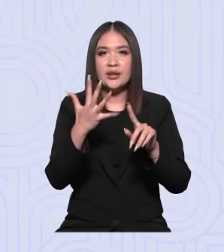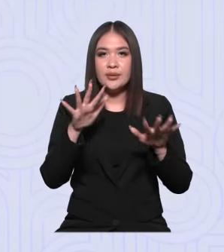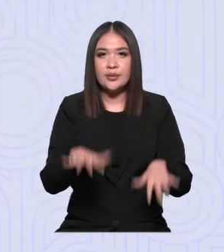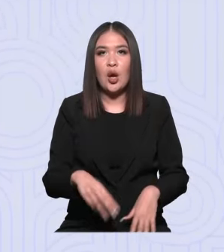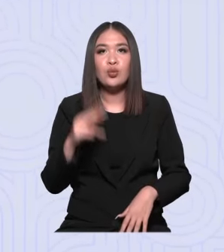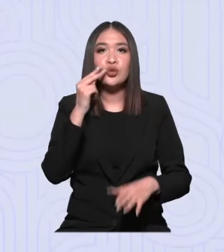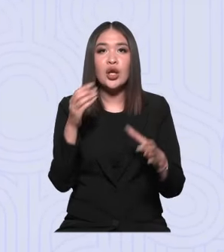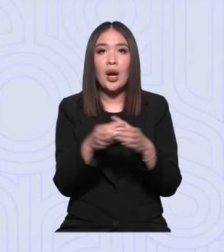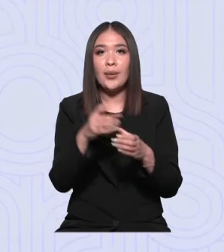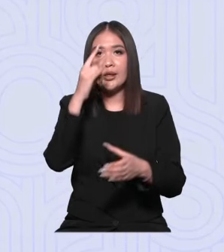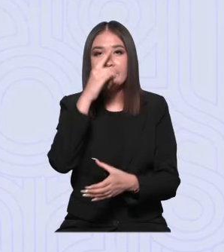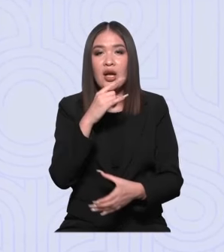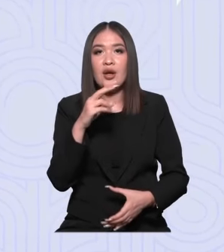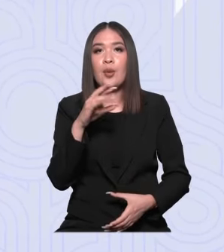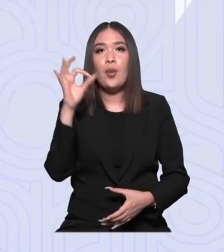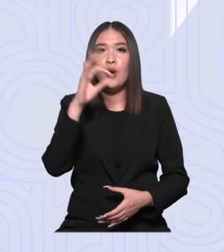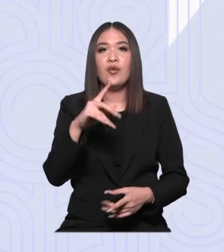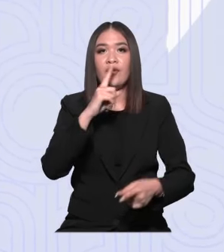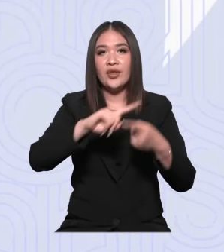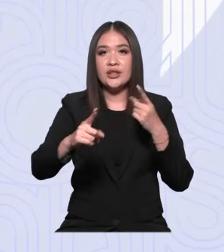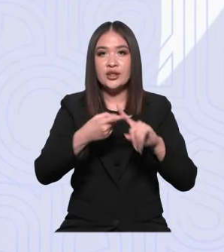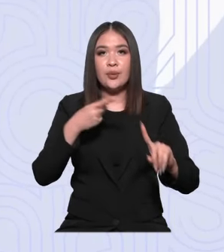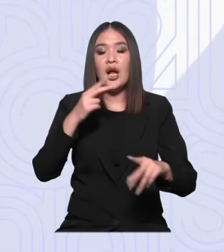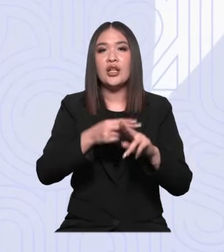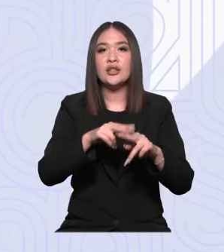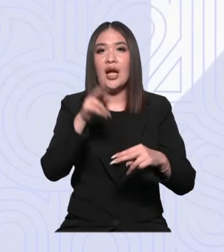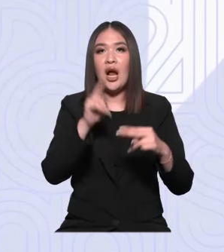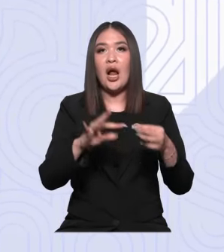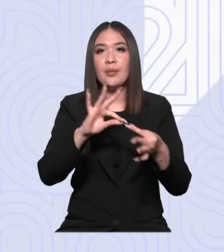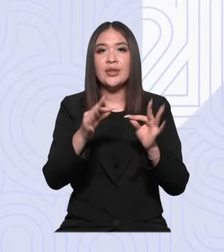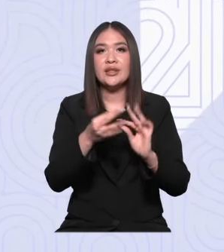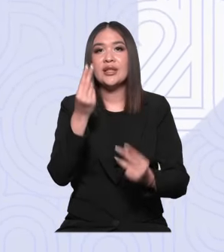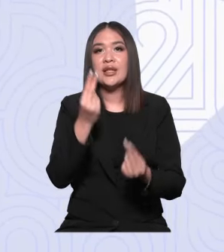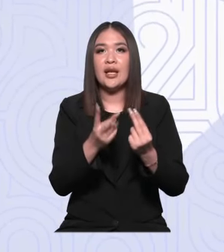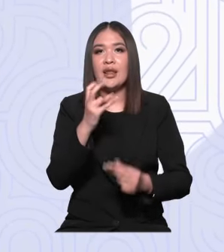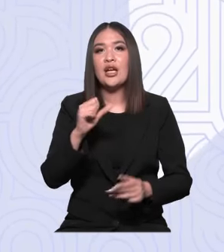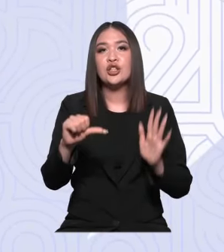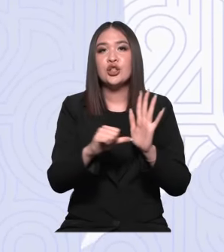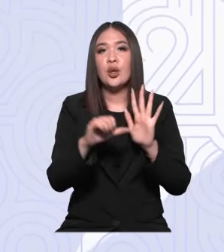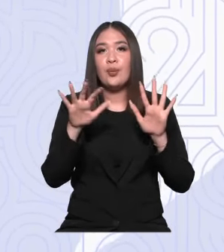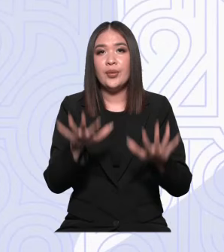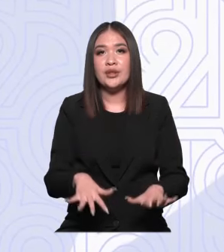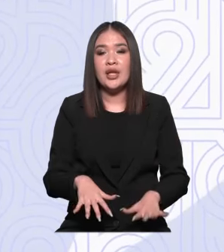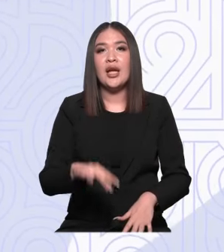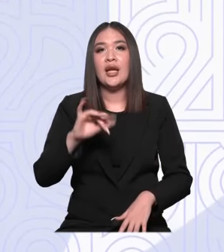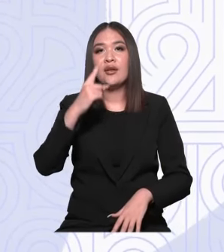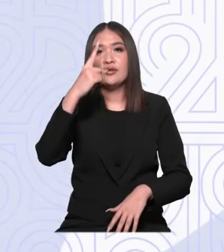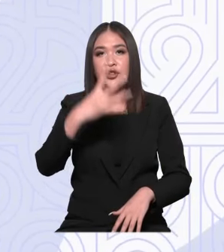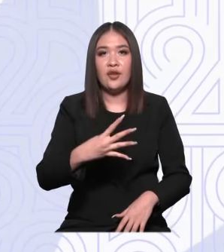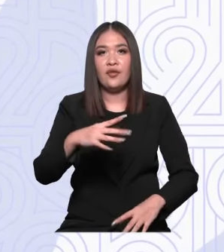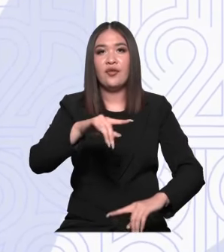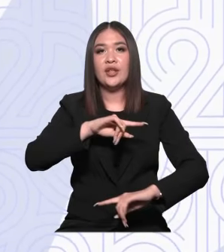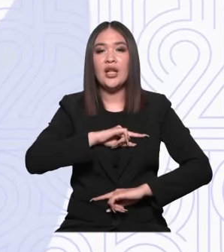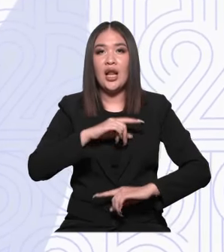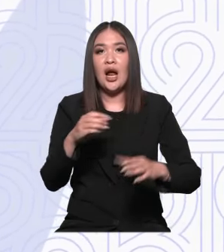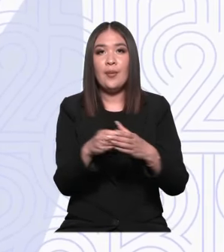Мужская команда Казахстана по фехтованию на шпаге завершила олимпийские игры на шестом месте. В 1/4 финала